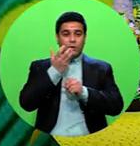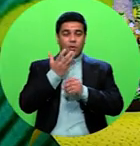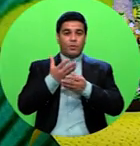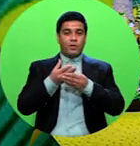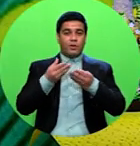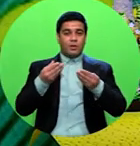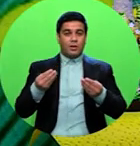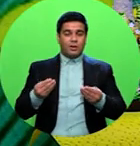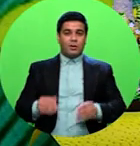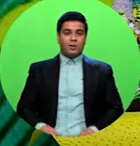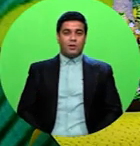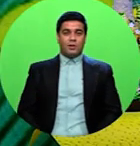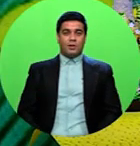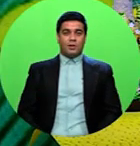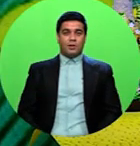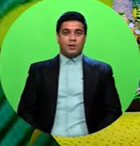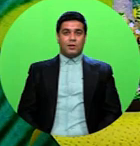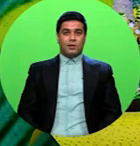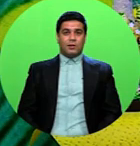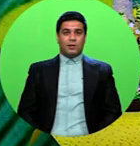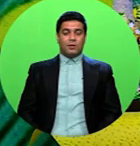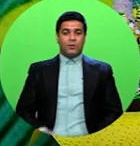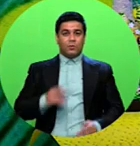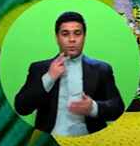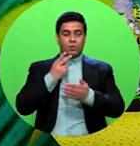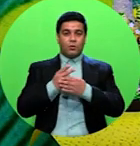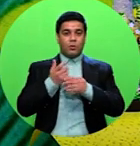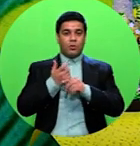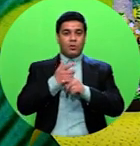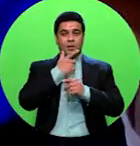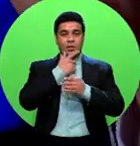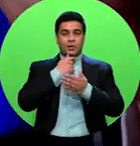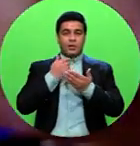на цветок персика. Посмотрите, какая красота.